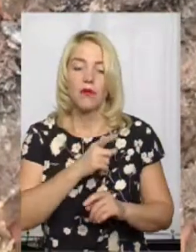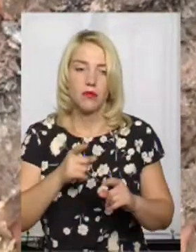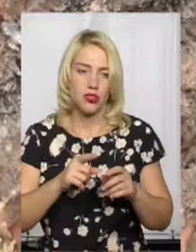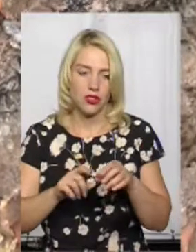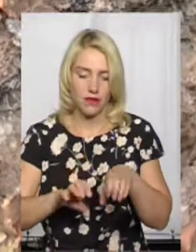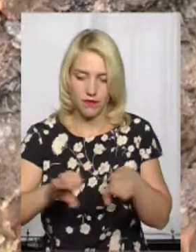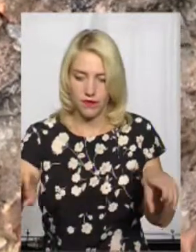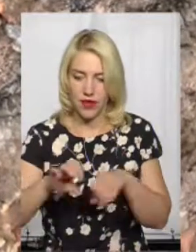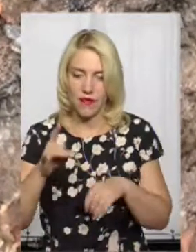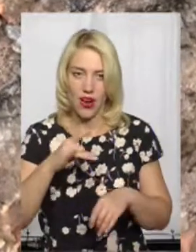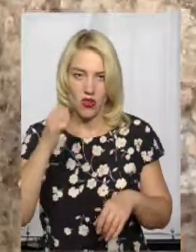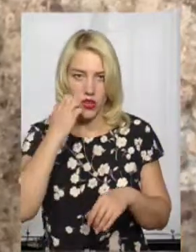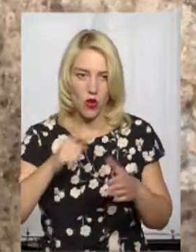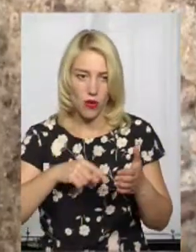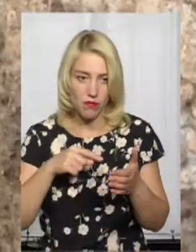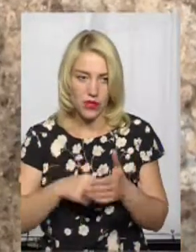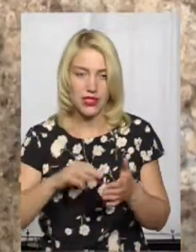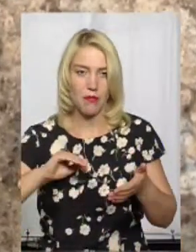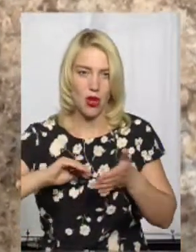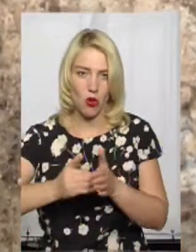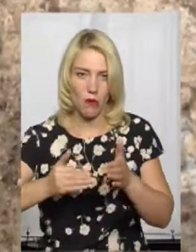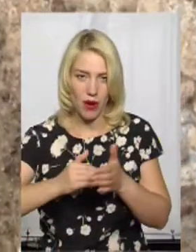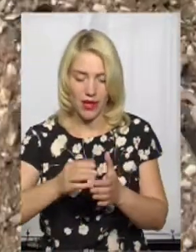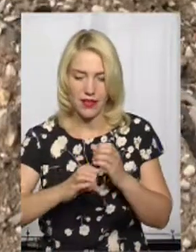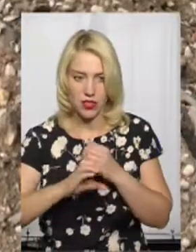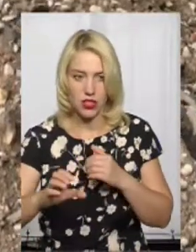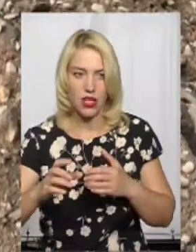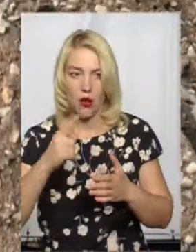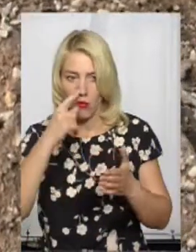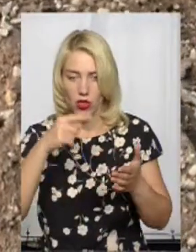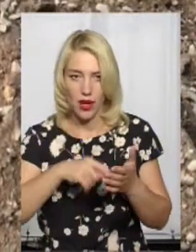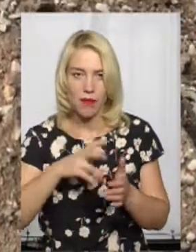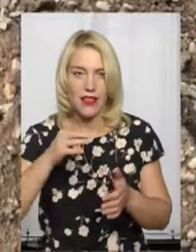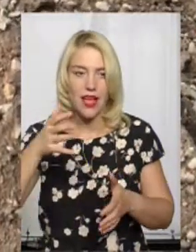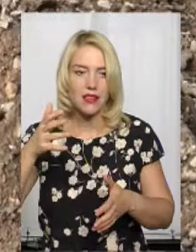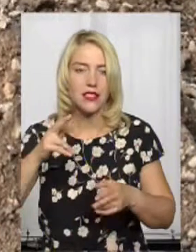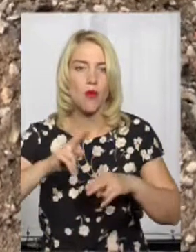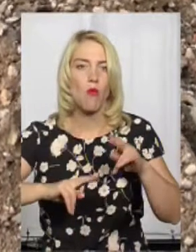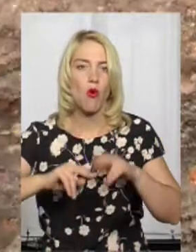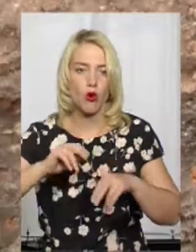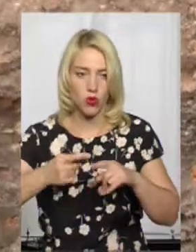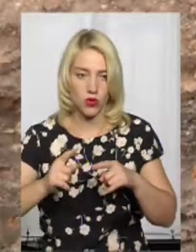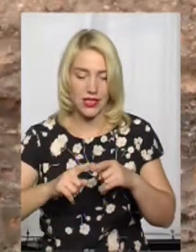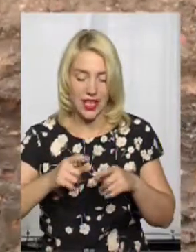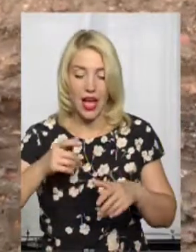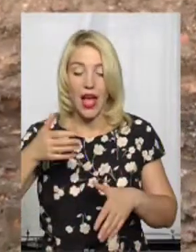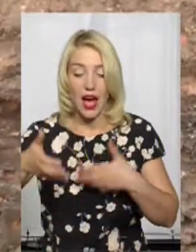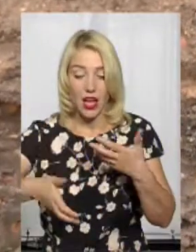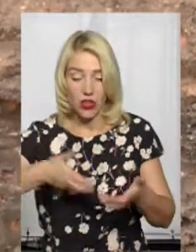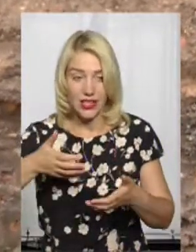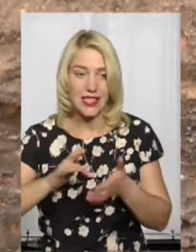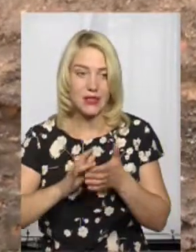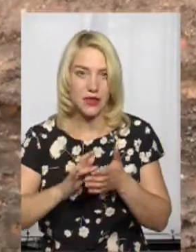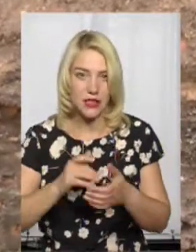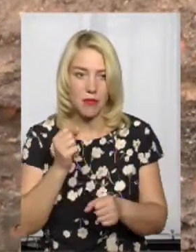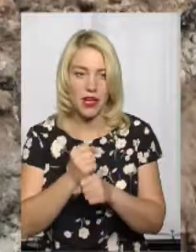міста працівники при копанні траншеї натрапили на ще одну підземну споруду. Археологічна експедиція працює у рамках проєкту «Малі міста – великі враження»,